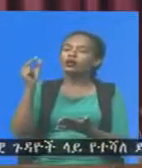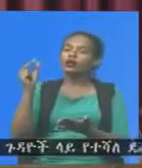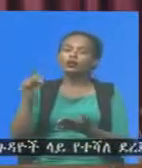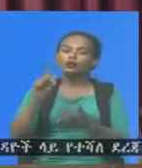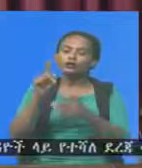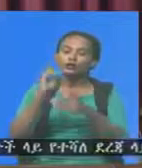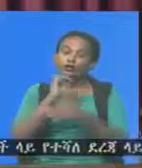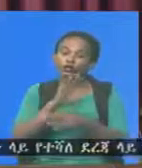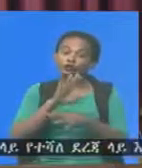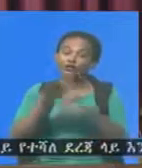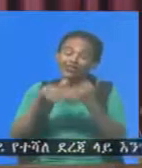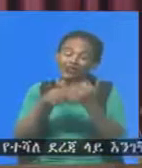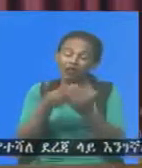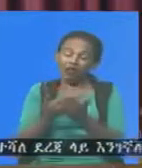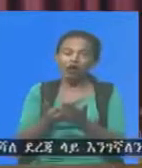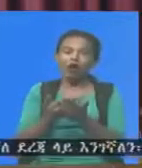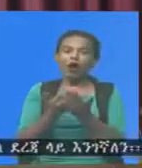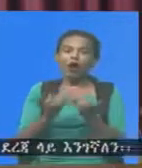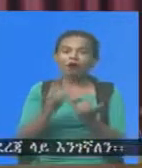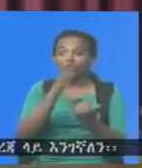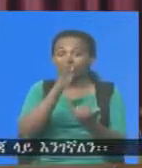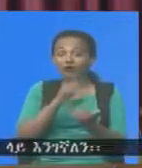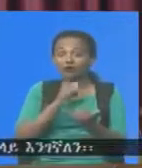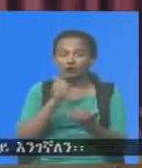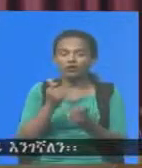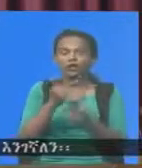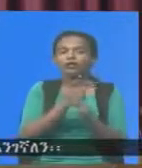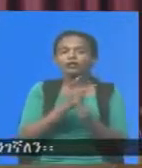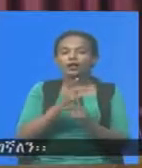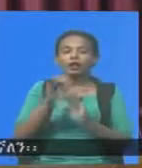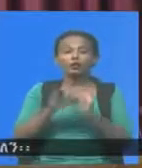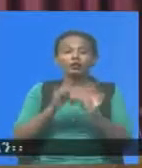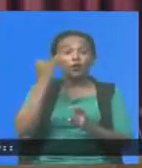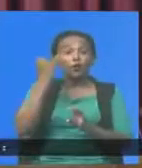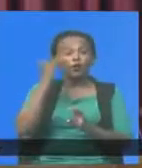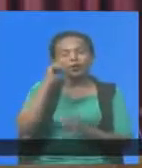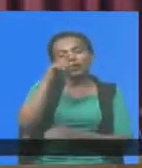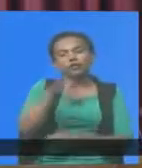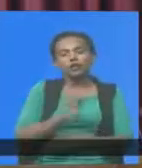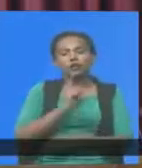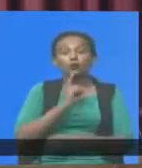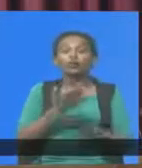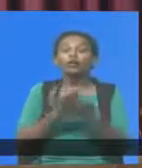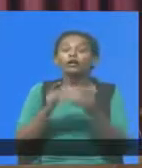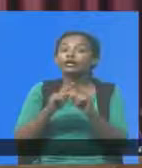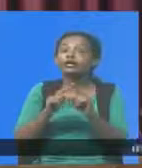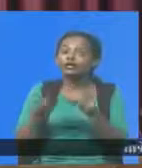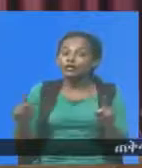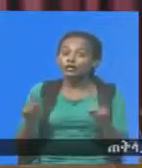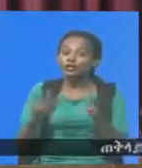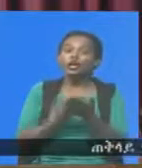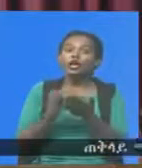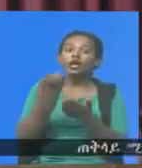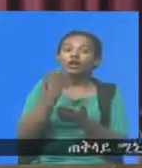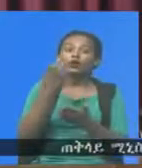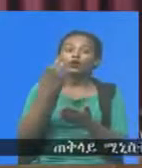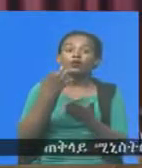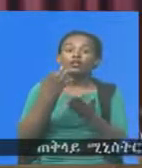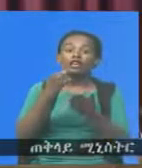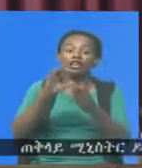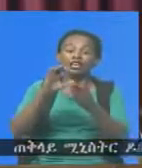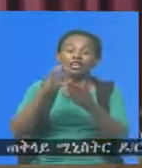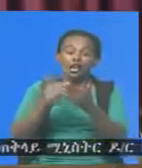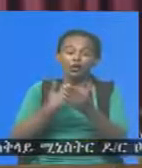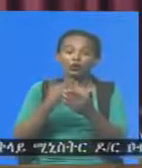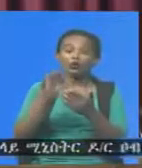ብልሽት እንዳይፈጠር ጥንቃቄ ይደረግ የሚለው ሐሳብ በጣም ተገቢ ነው ነገር ግን ከኢኮኖሚክስ ፈንዳሜንታል